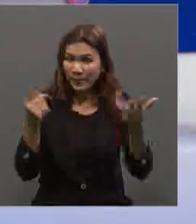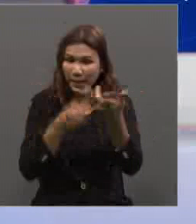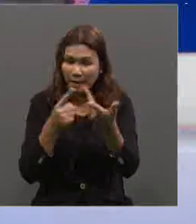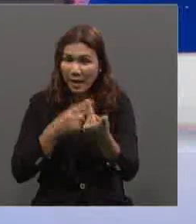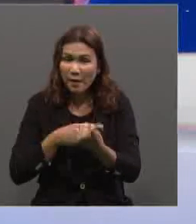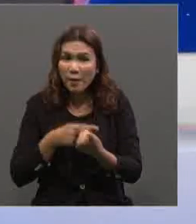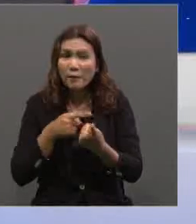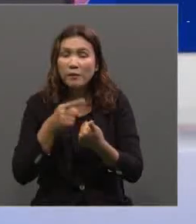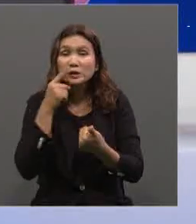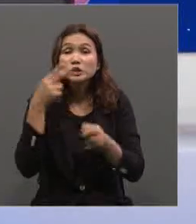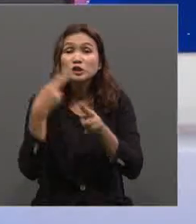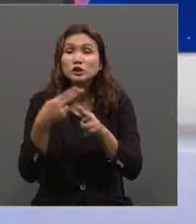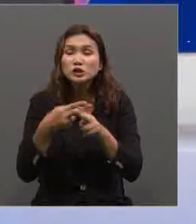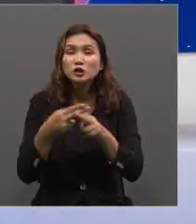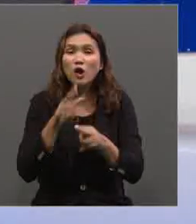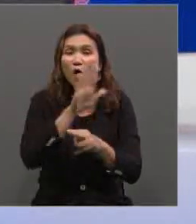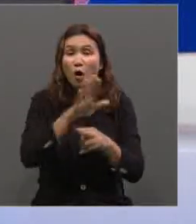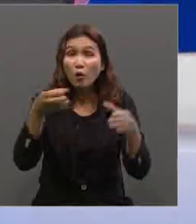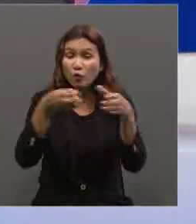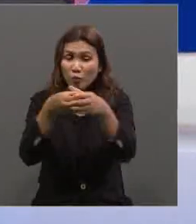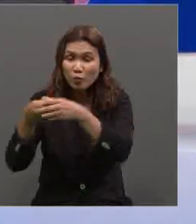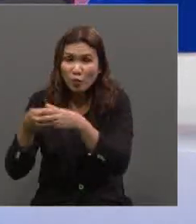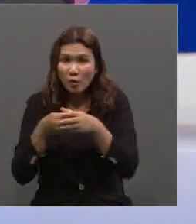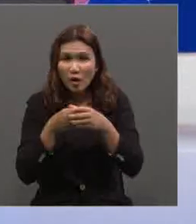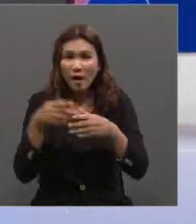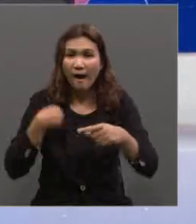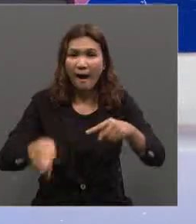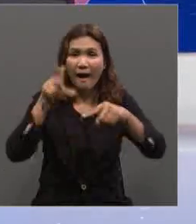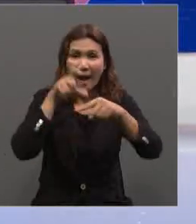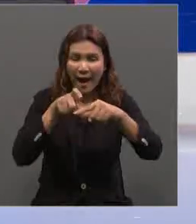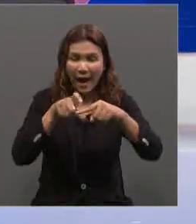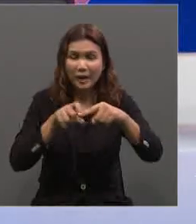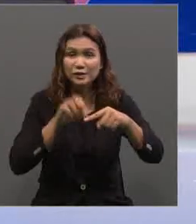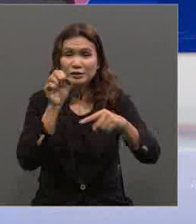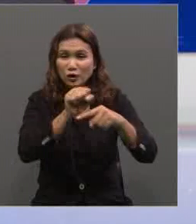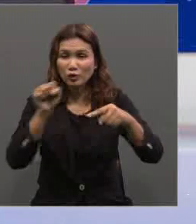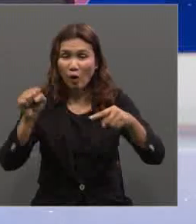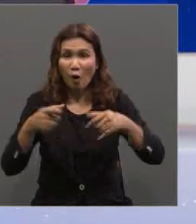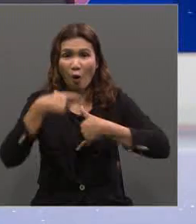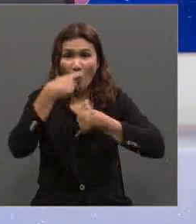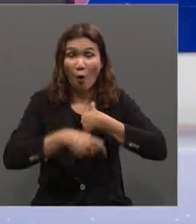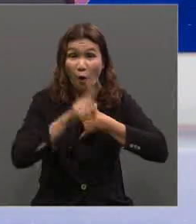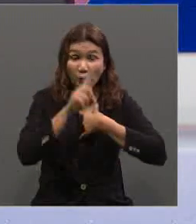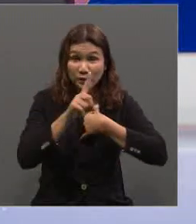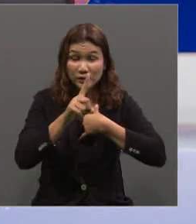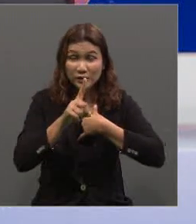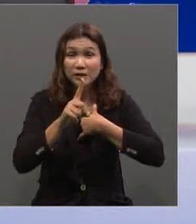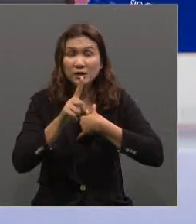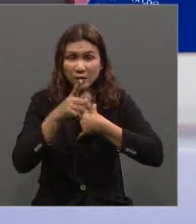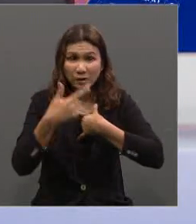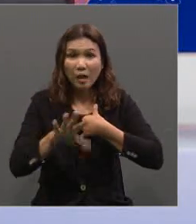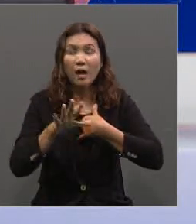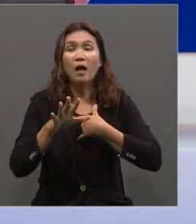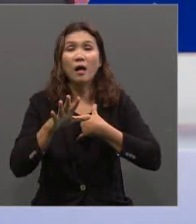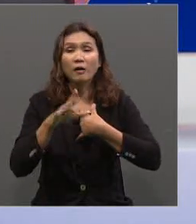การเลือกตั้งแบบบัญชีรายชื่อของแต่ละพรรคที่ได้รับหารด้วยคะแนนเฉลี่ยต่อส.ส.บัญชีรายชื่อ1คนที่คำนวณได้ผลลัพ